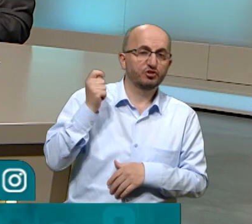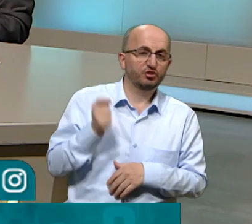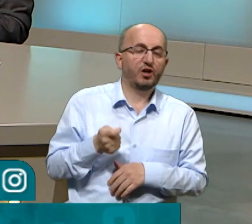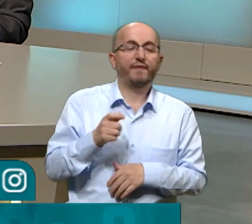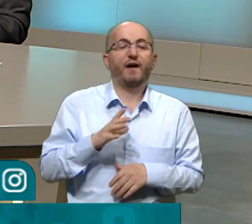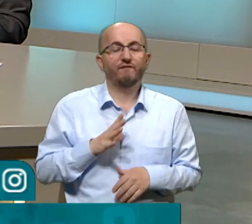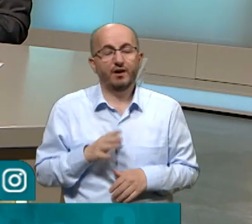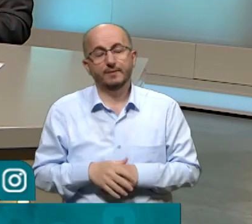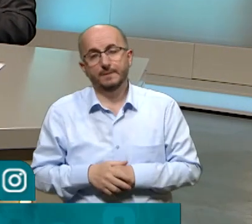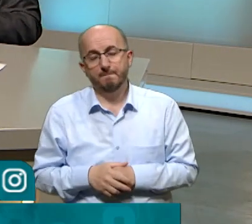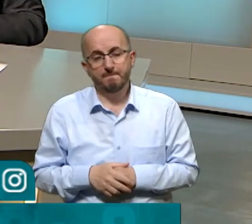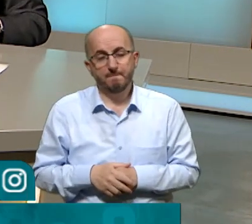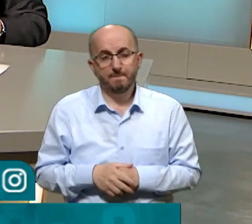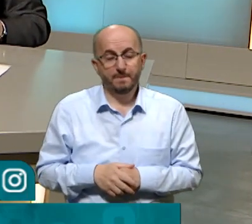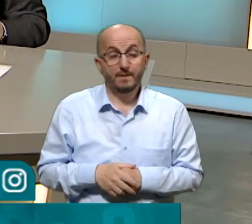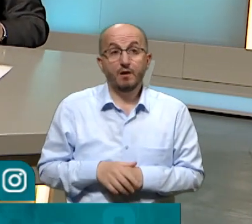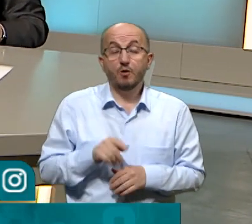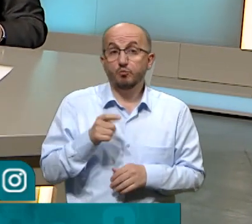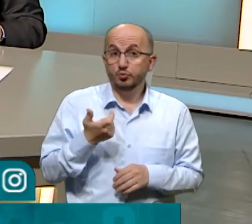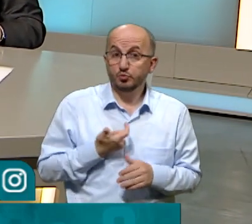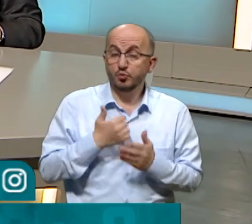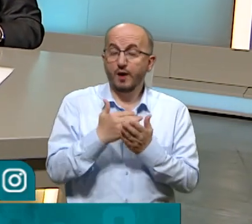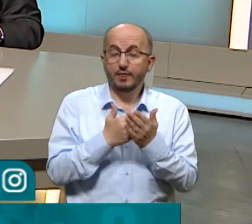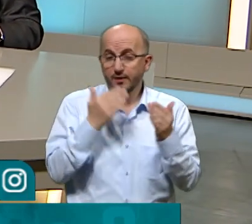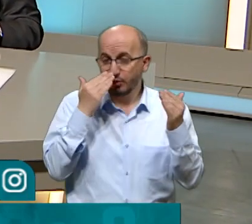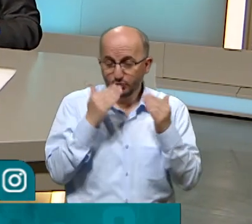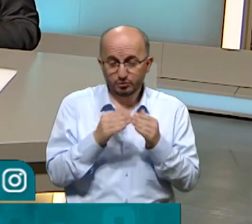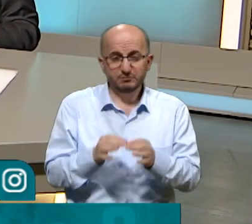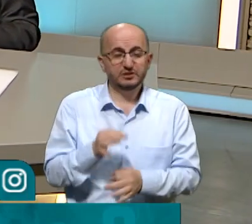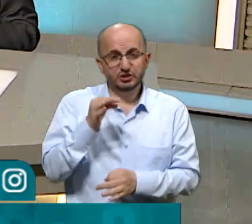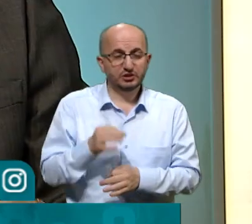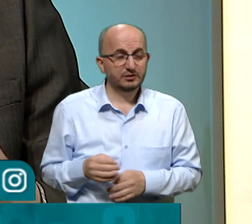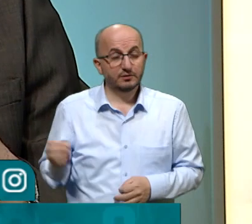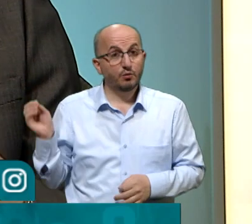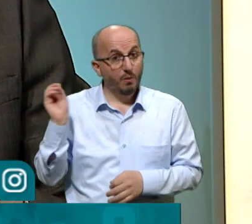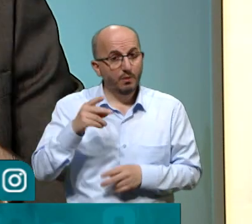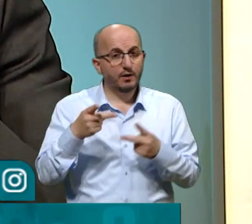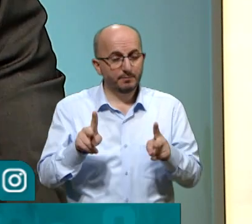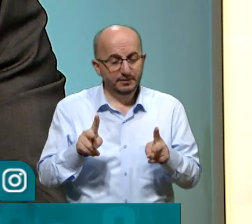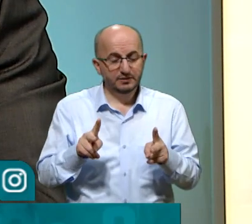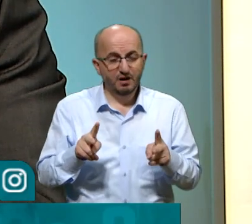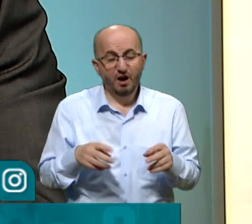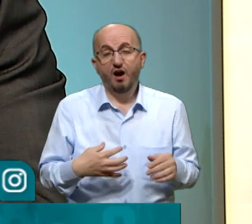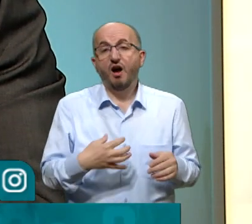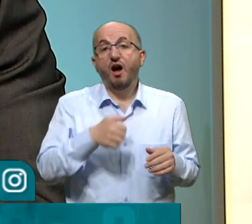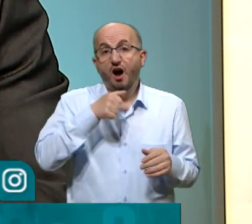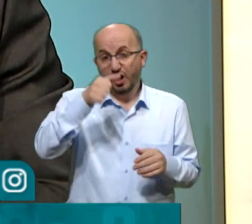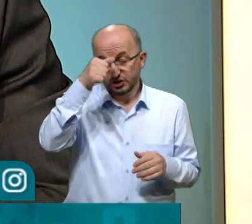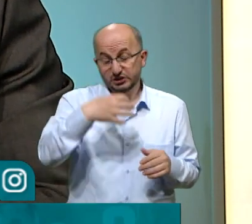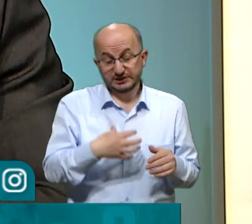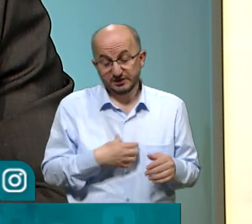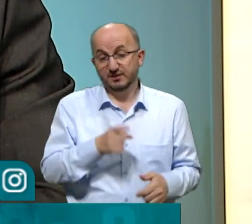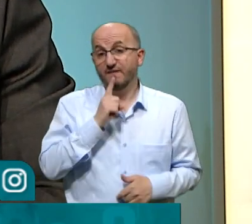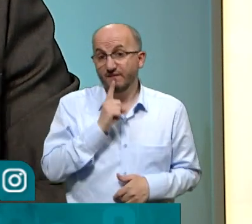Oha cdai belki Ahmet bu şartlara uygun olarak Bedel gönderebilirsin Ahmet Bey 79 açken farzmı